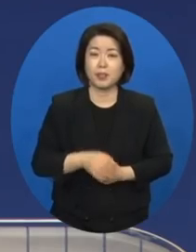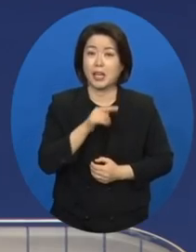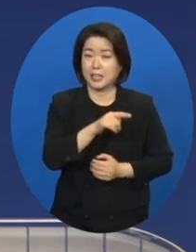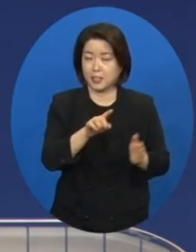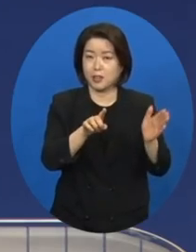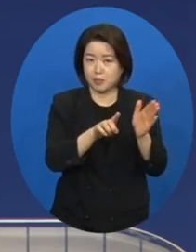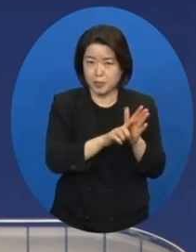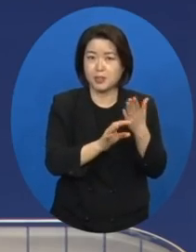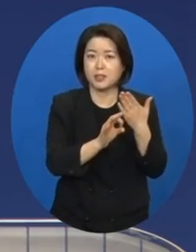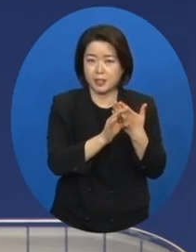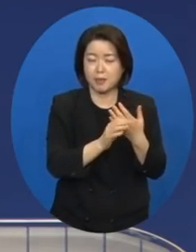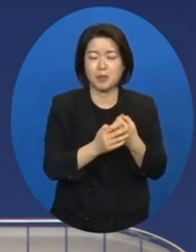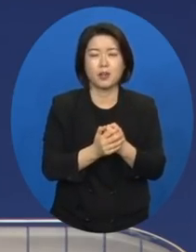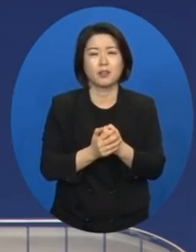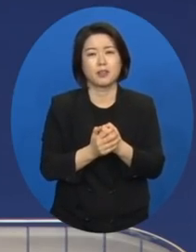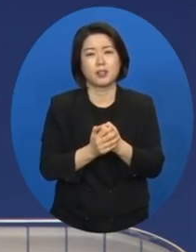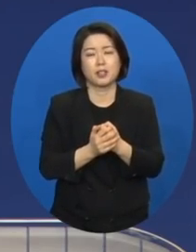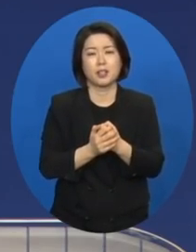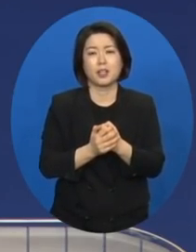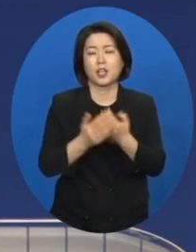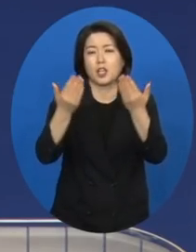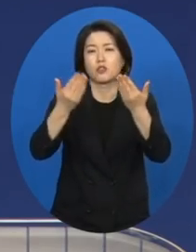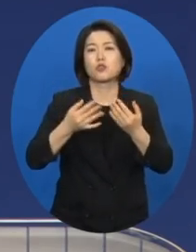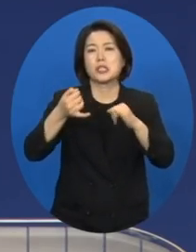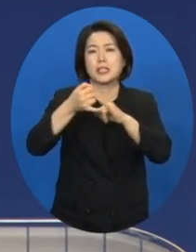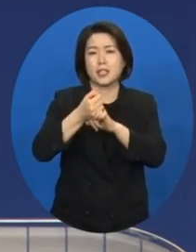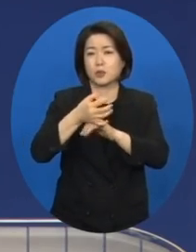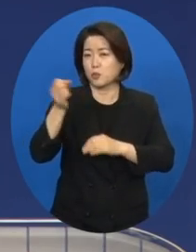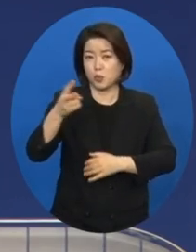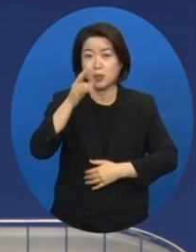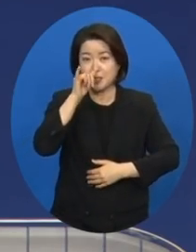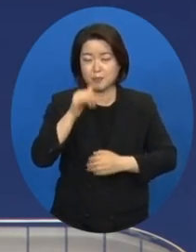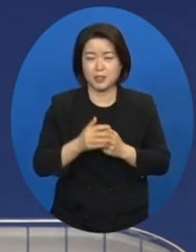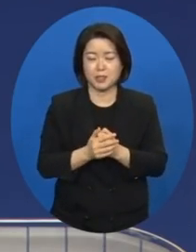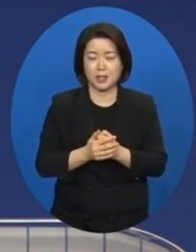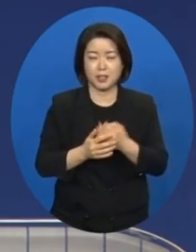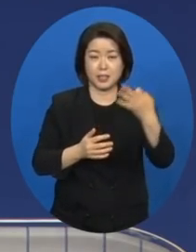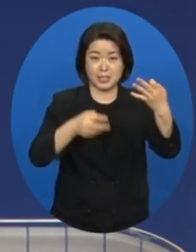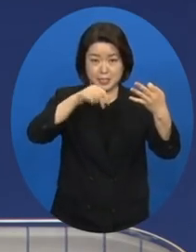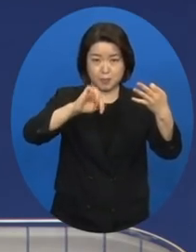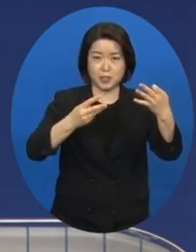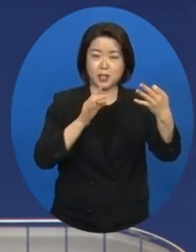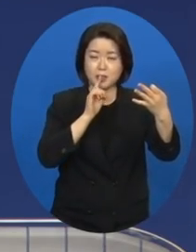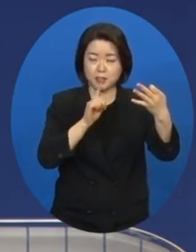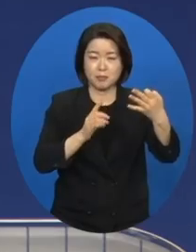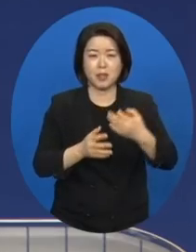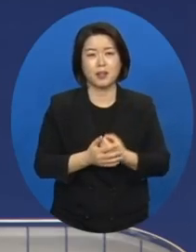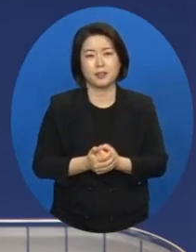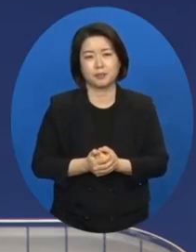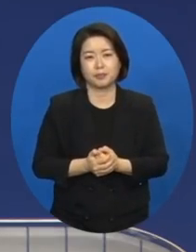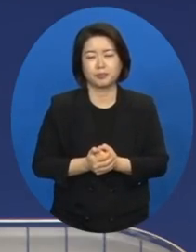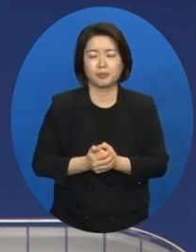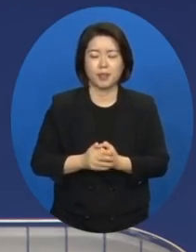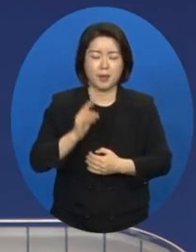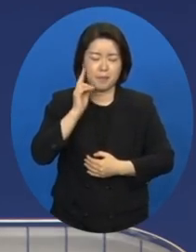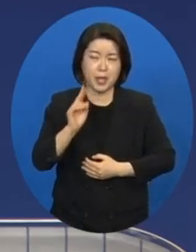믿는다고 한다면 주어진 약속이 또 하나가 뭐냐면 바로 14절 말씀이에요. 이렇게 되어 있습니다. 지극히 높은 곳에서는